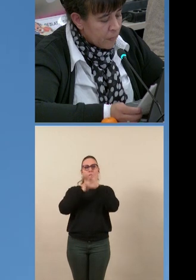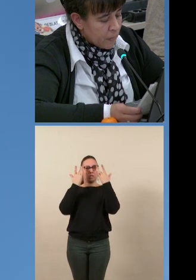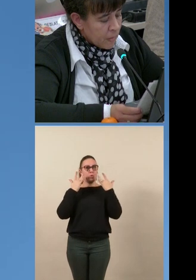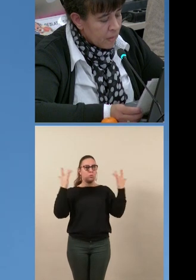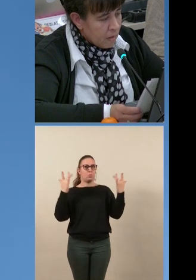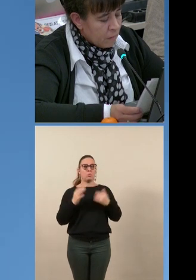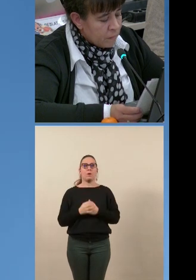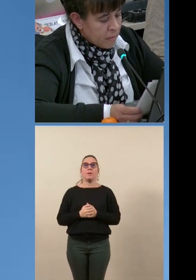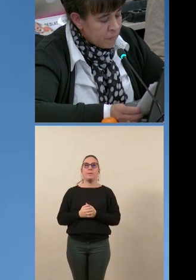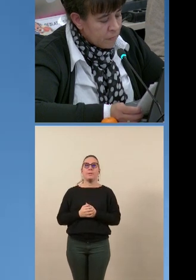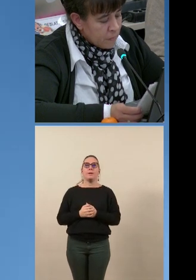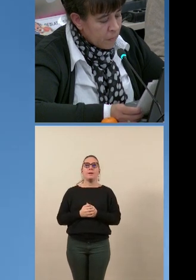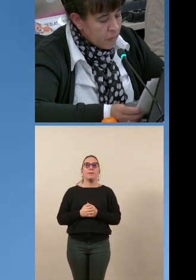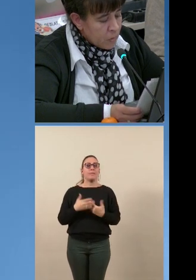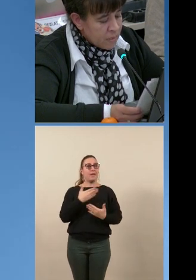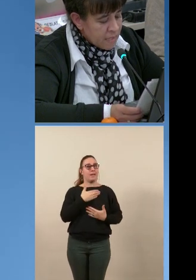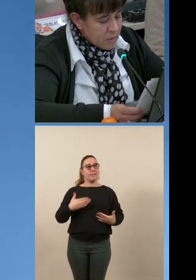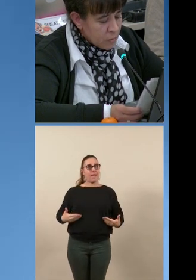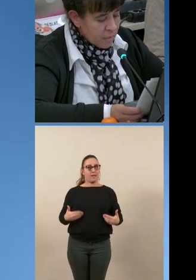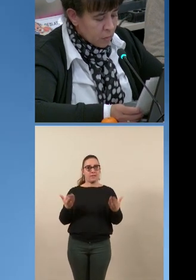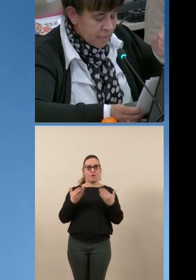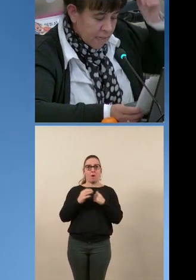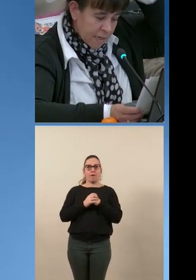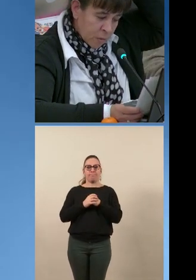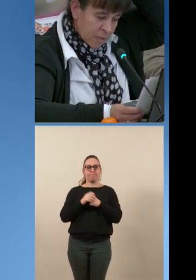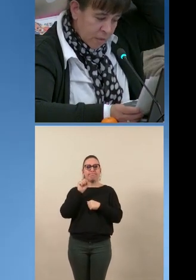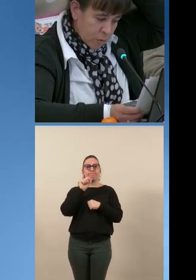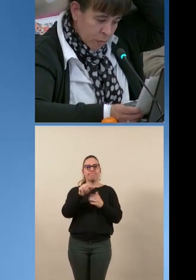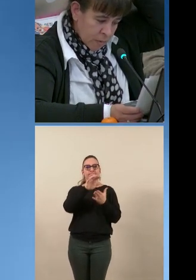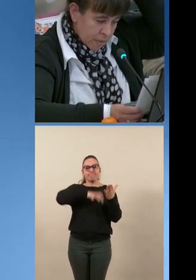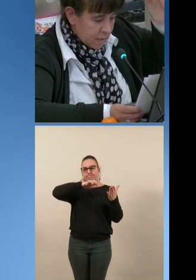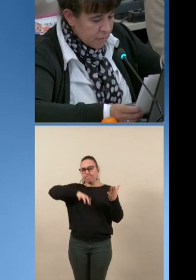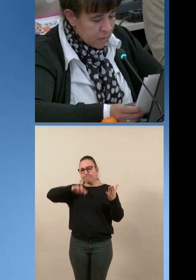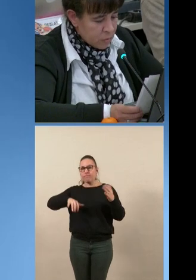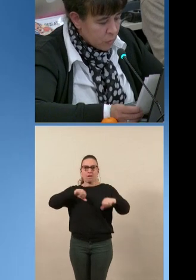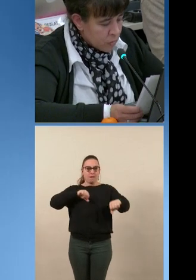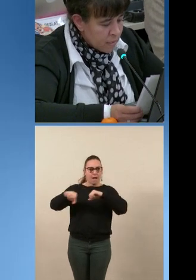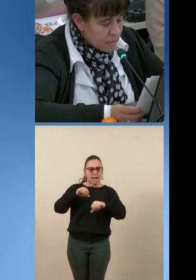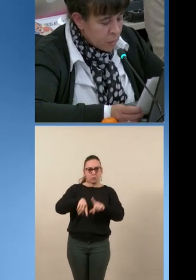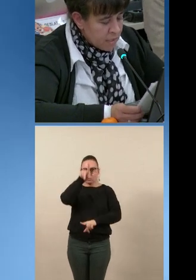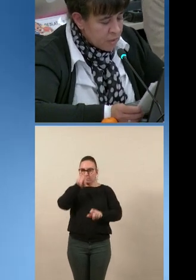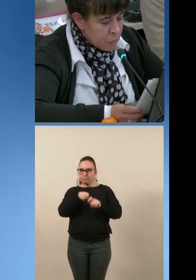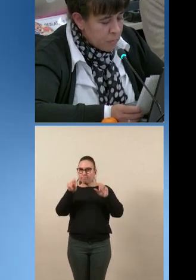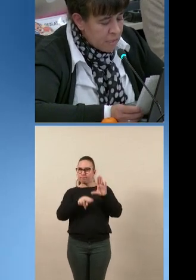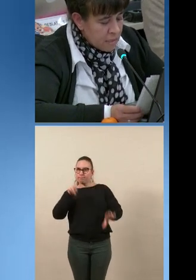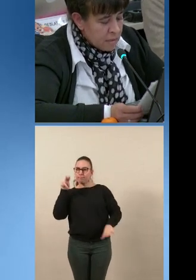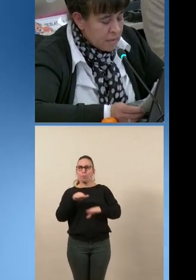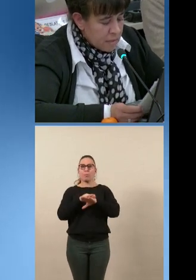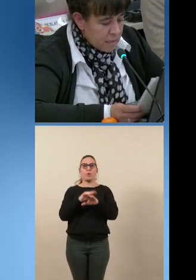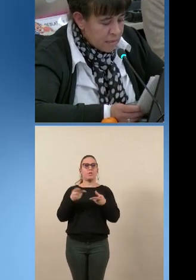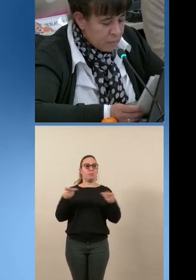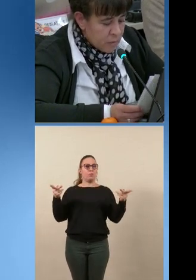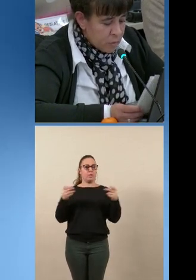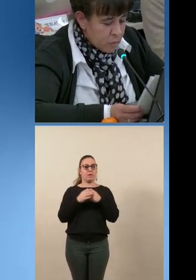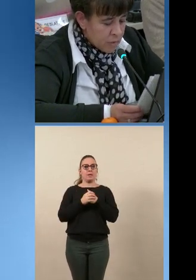culturelles enfin une section est consacrée aux actions d'évaluation des politiques publiques